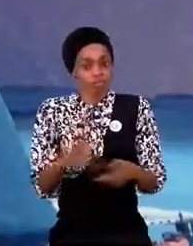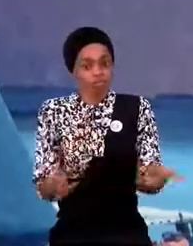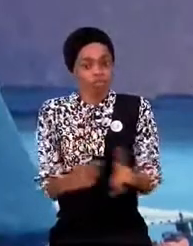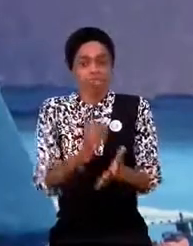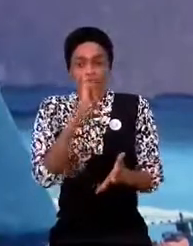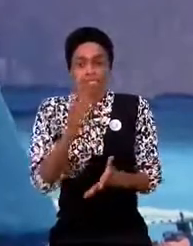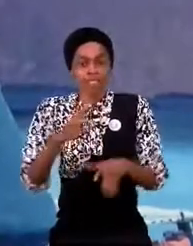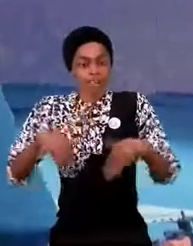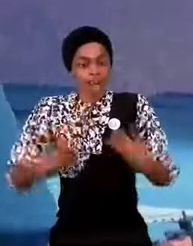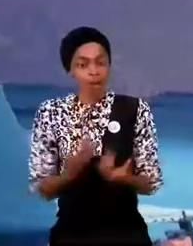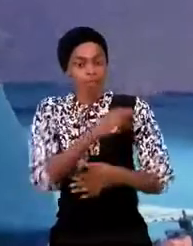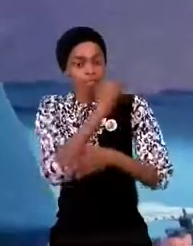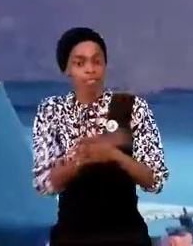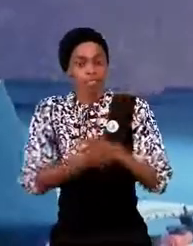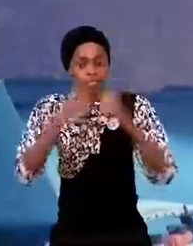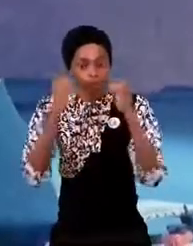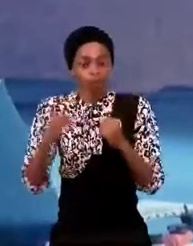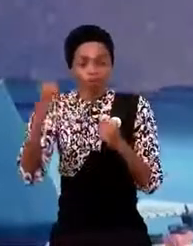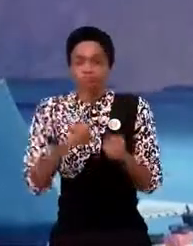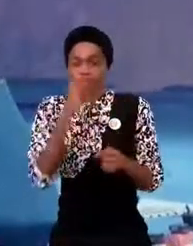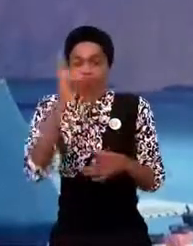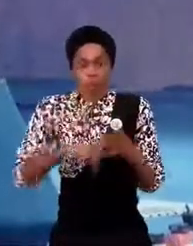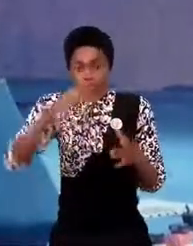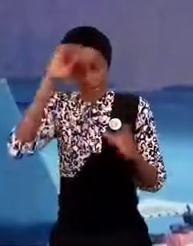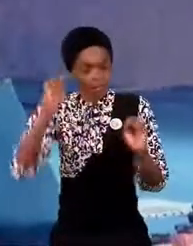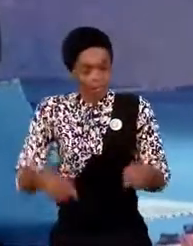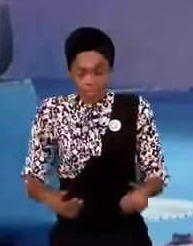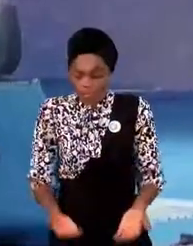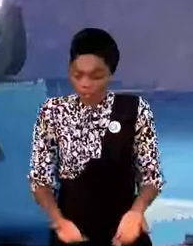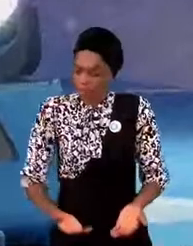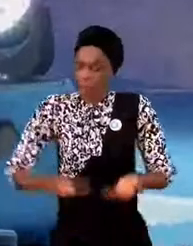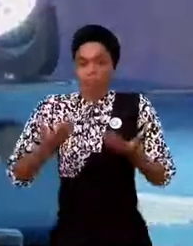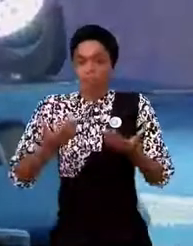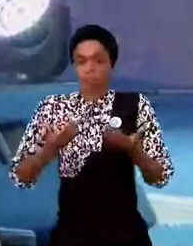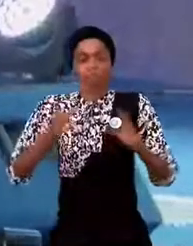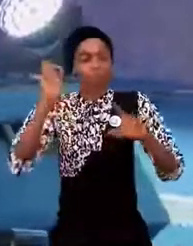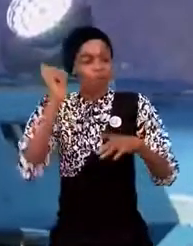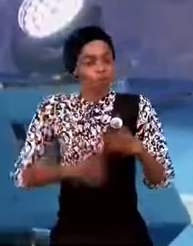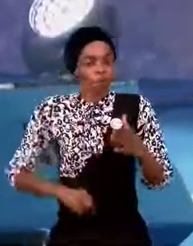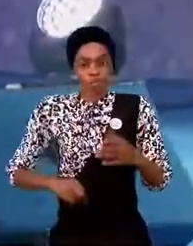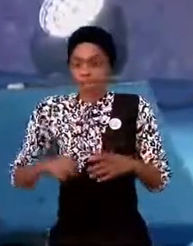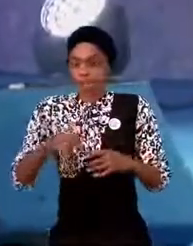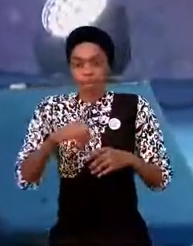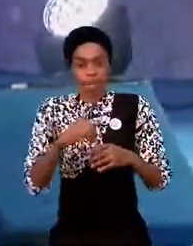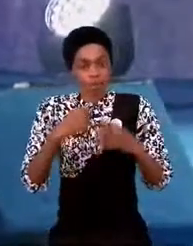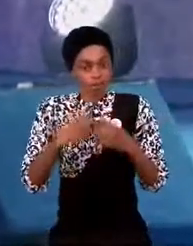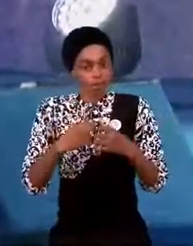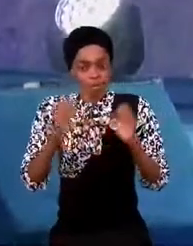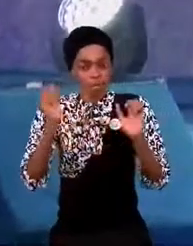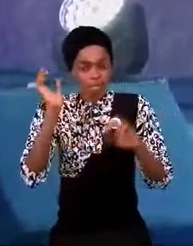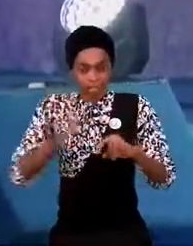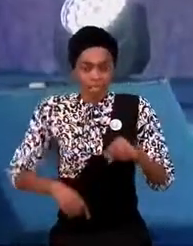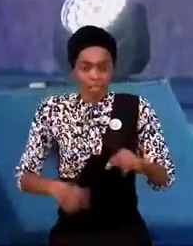la science ne peut pas soulever, ce que les ingénieurs ne peuvent pas soulever, ce que la sagesse de l'homme ne peut